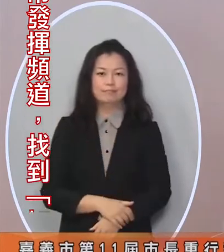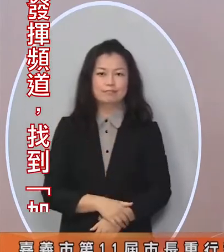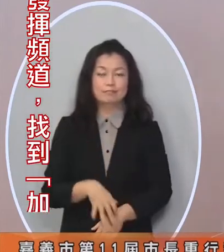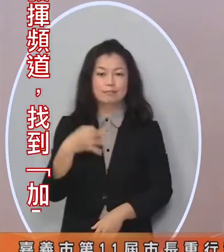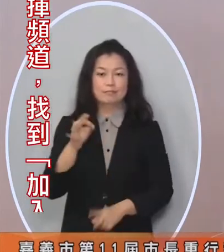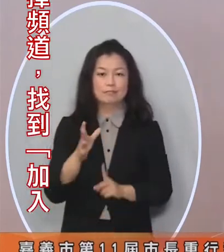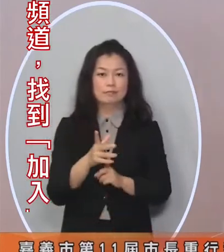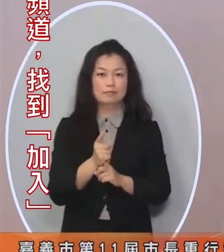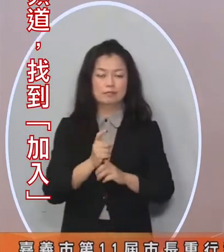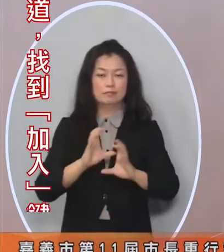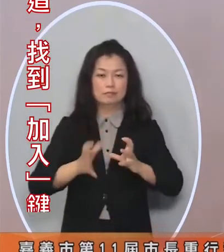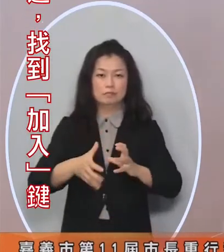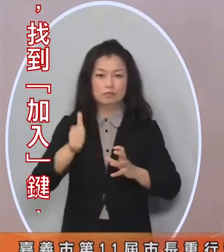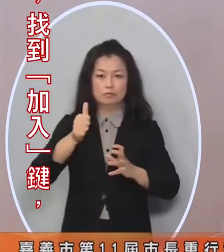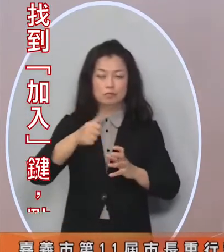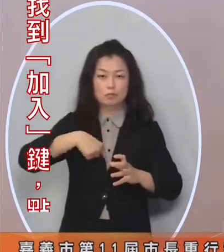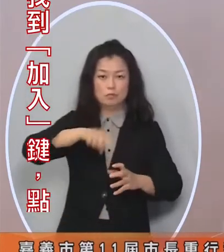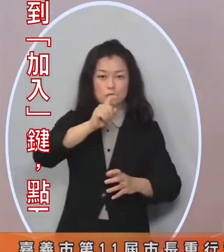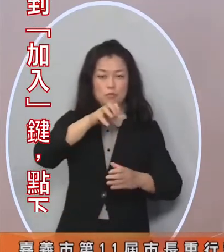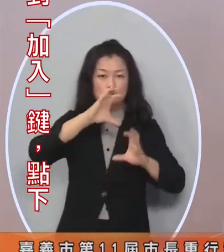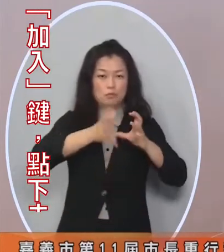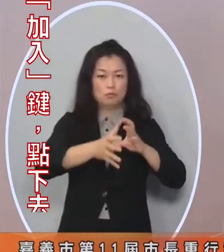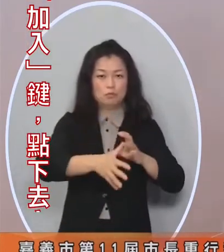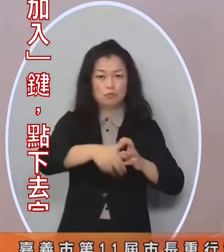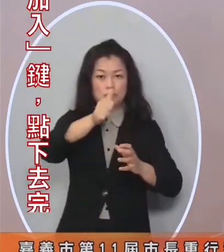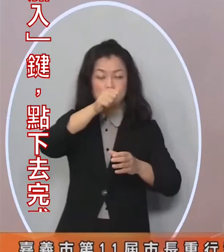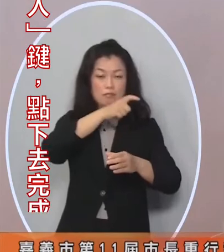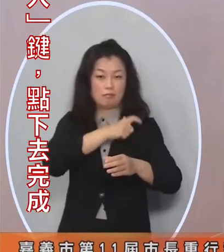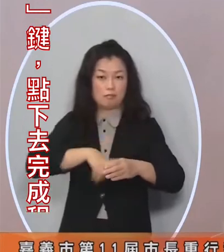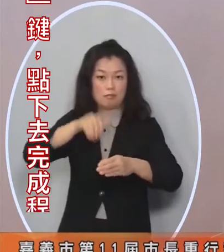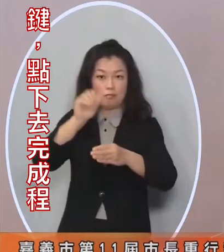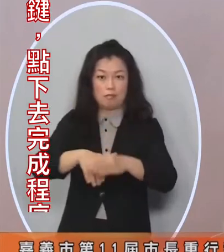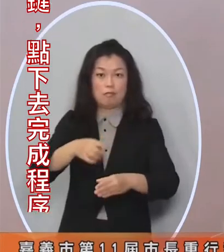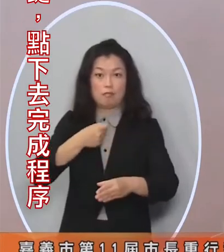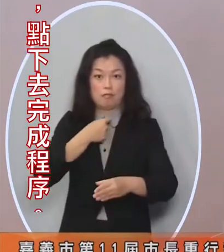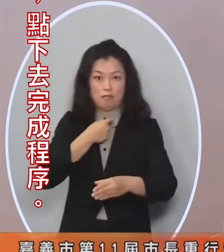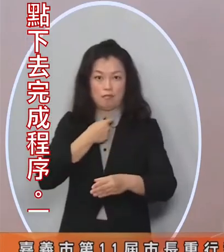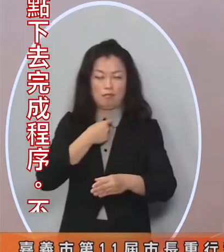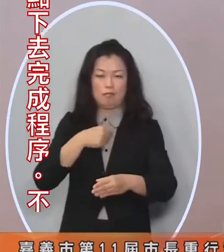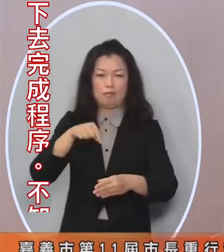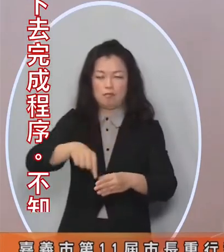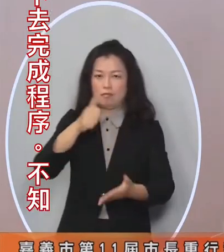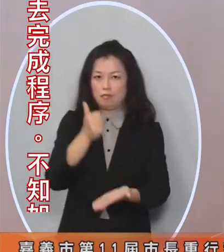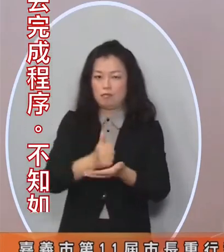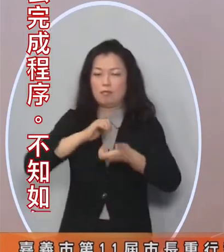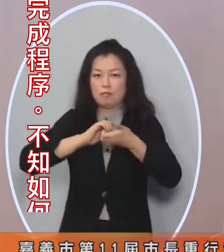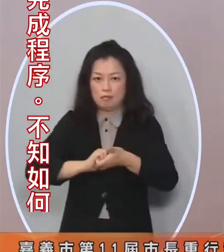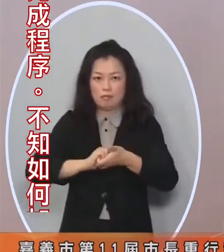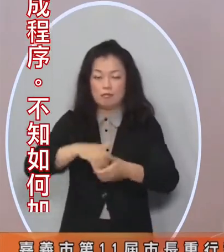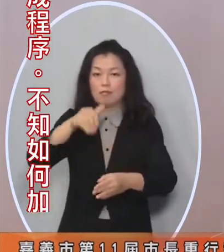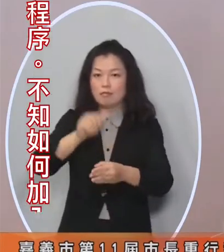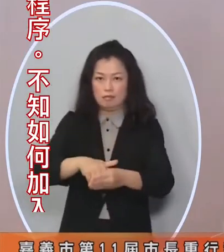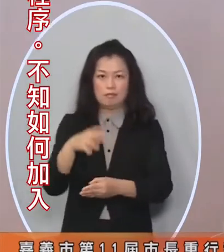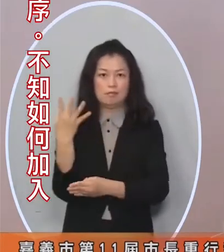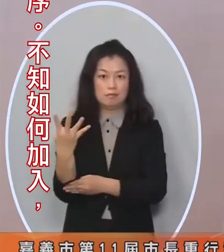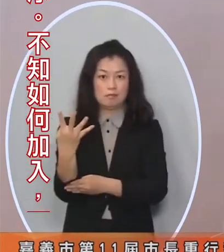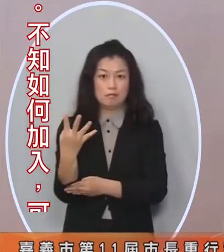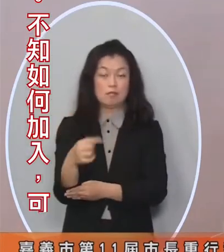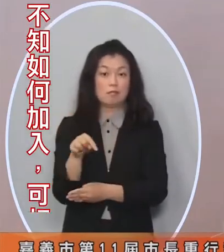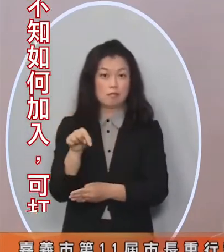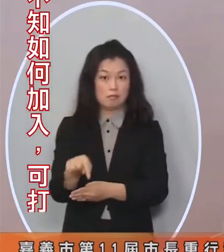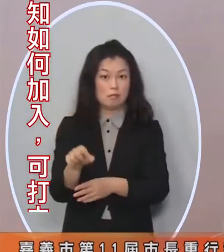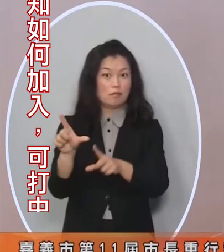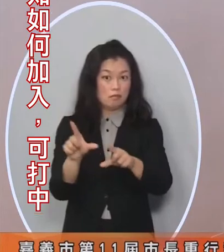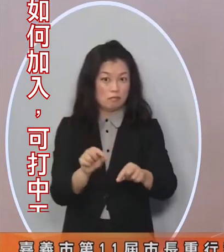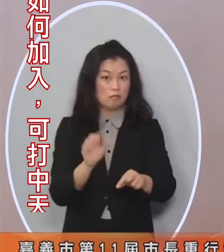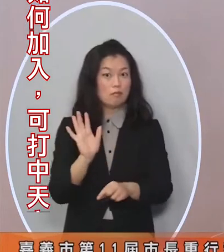总统选总统一定当选，已经当选，是我当选头四号，这是非常有理由的啊，非常有根据的。我